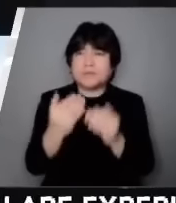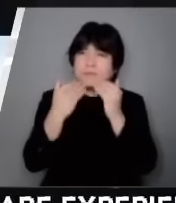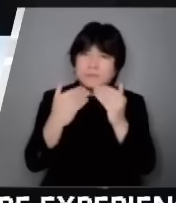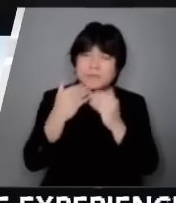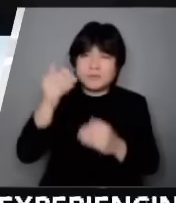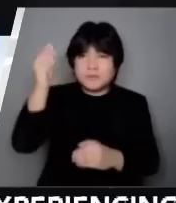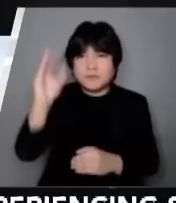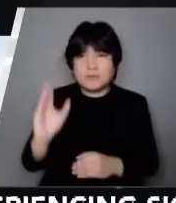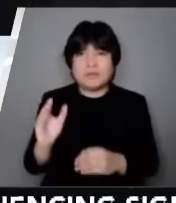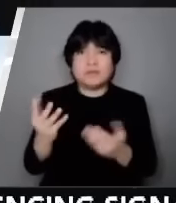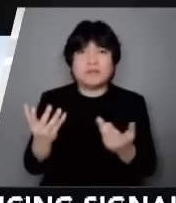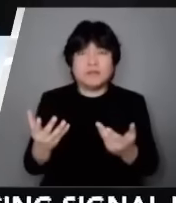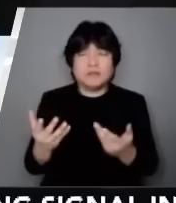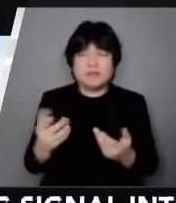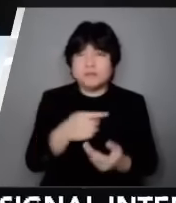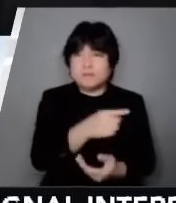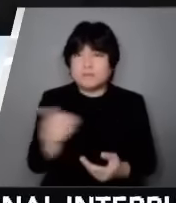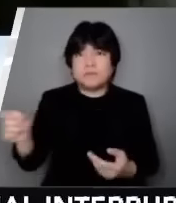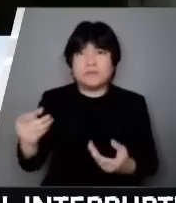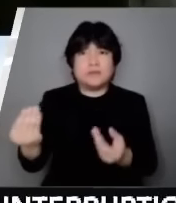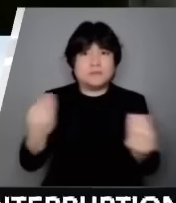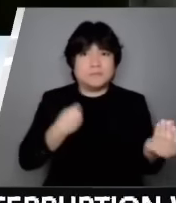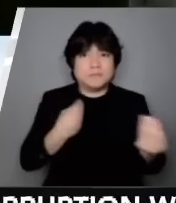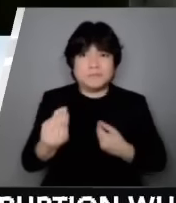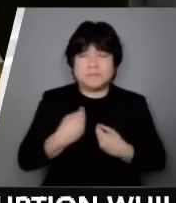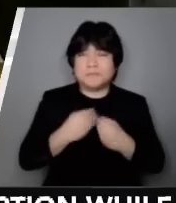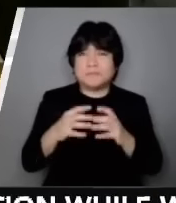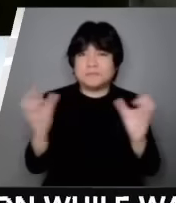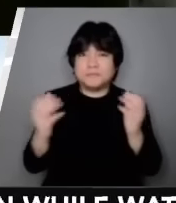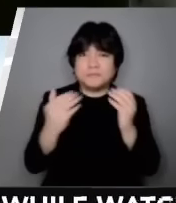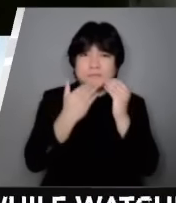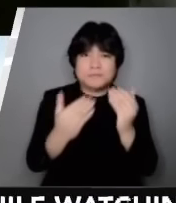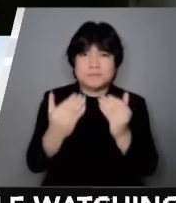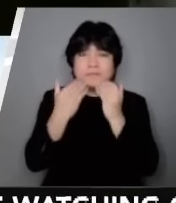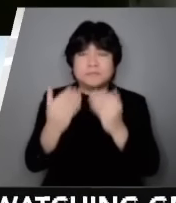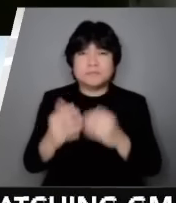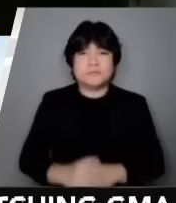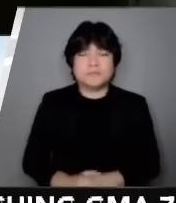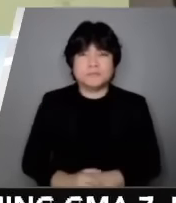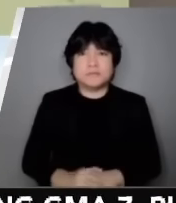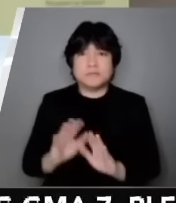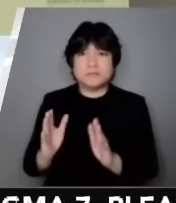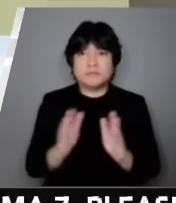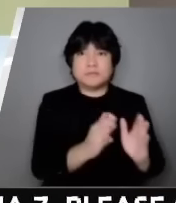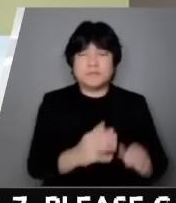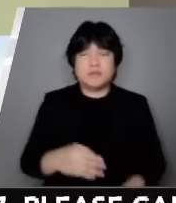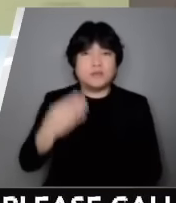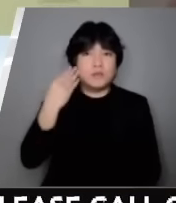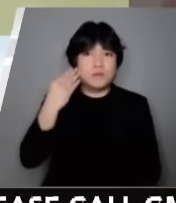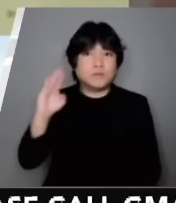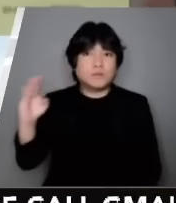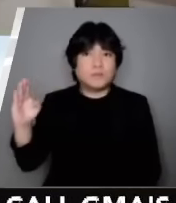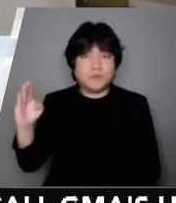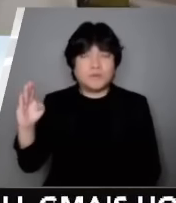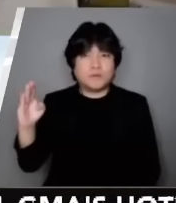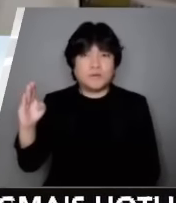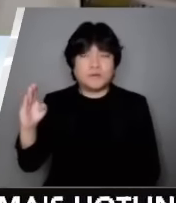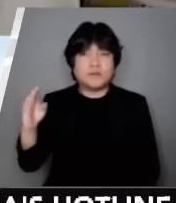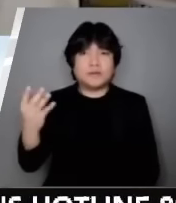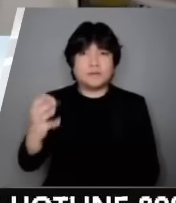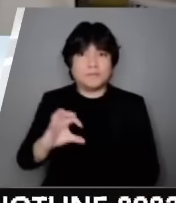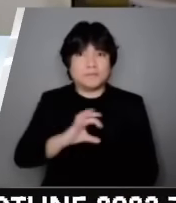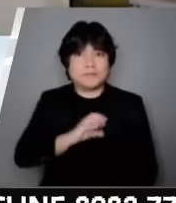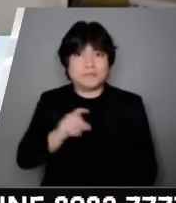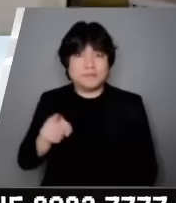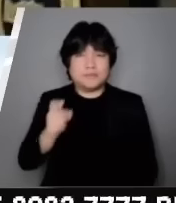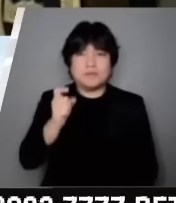mga mabubuting tao. Maraming salamat po talaga. May tig 4 na milyong piso naman ang bronze medalist na sina Nesty Petesio at Ira Villegas.